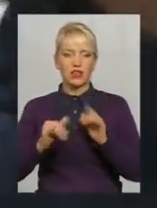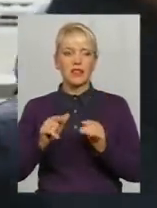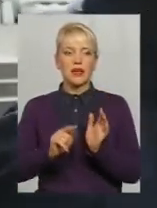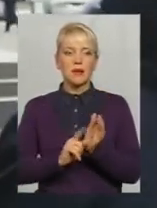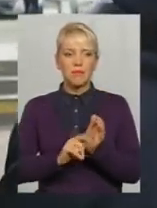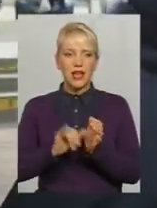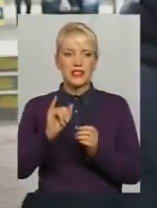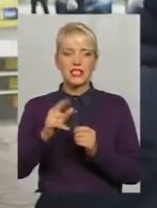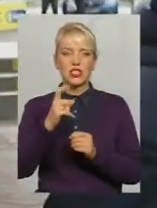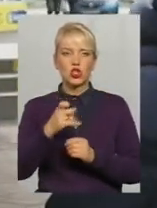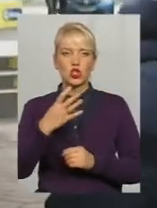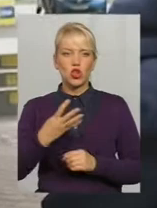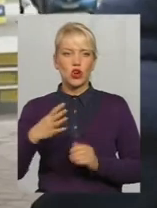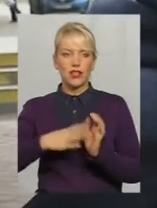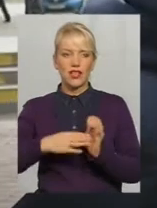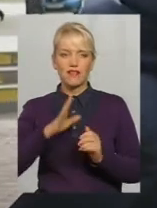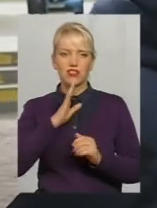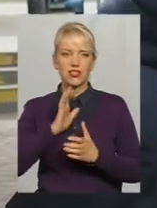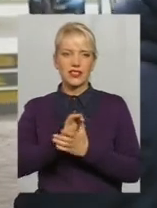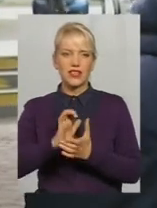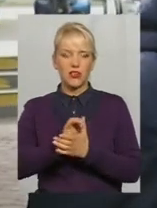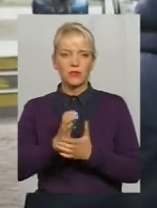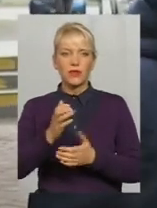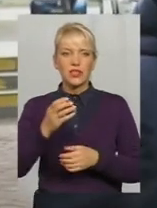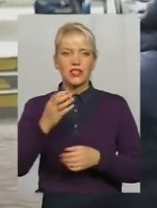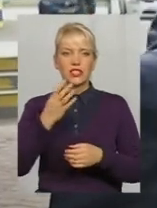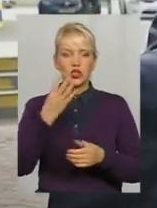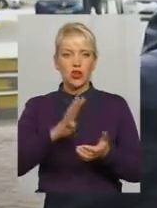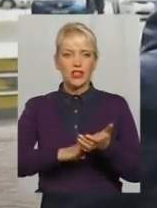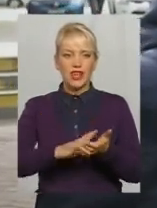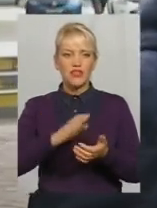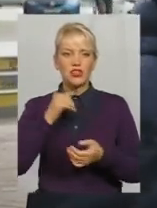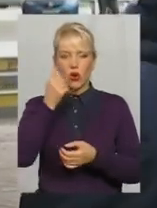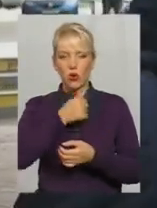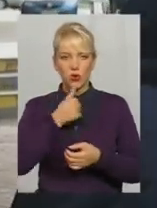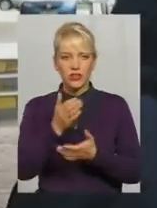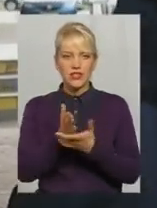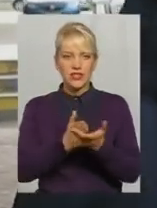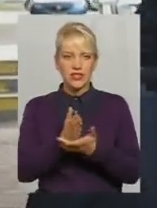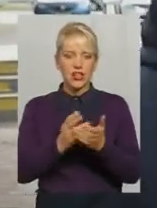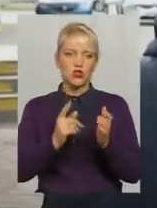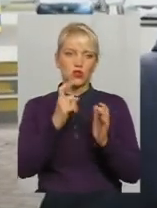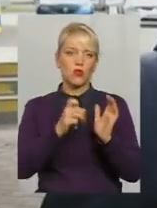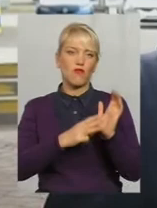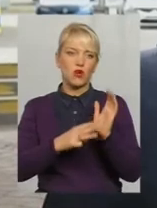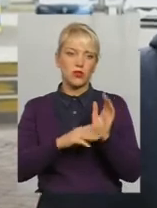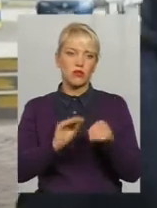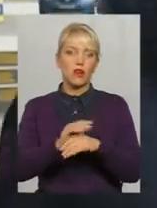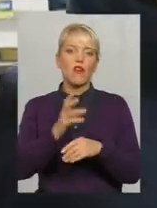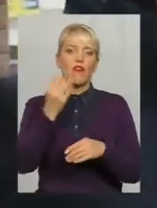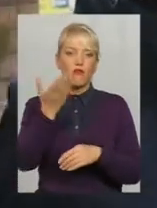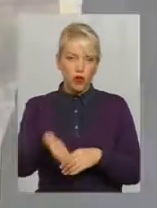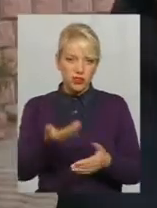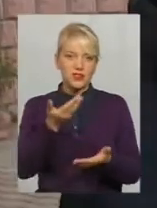і 149. Жінка в мене знайома, 49 років стажу, 180 гривень добавка. От і тобі депутати, от тобі